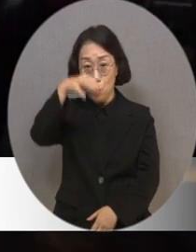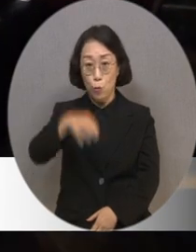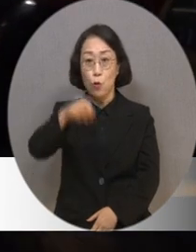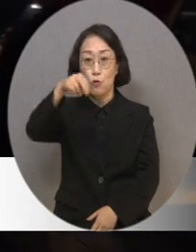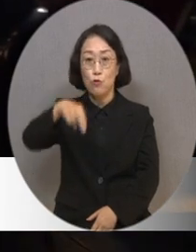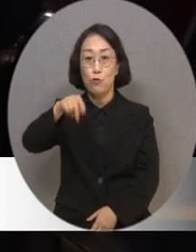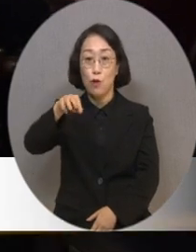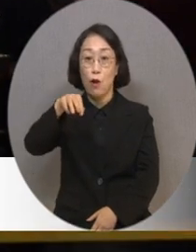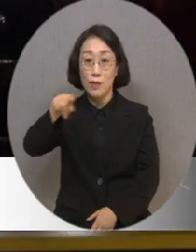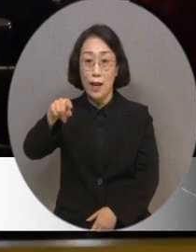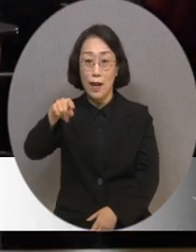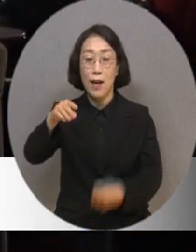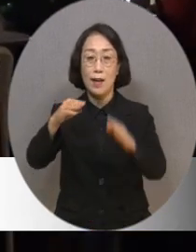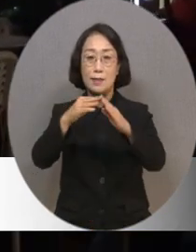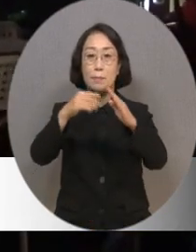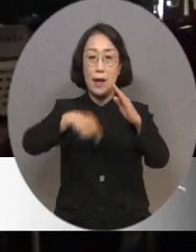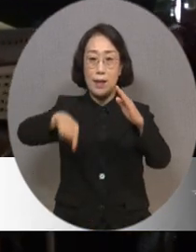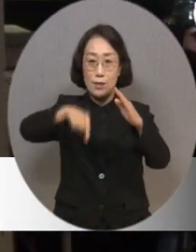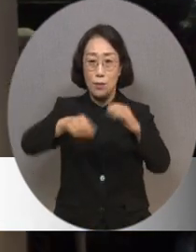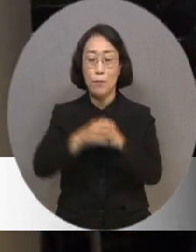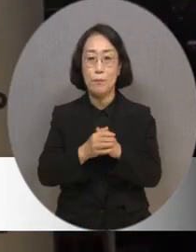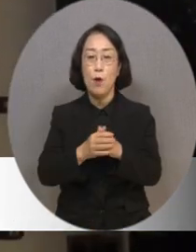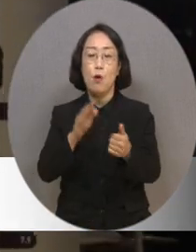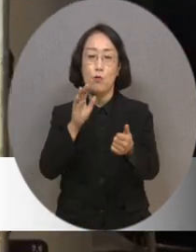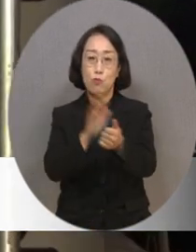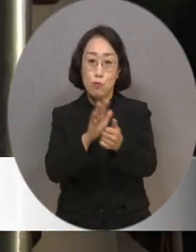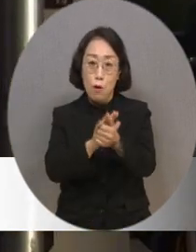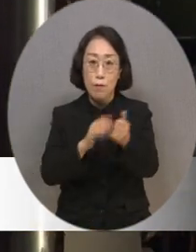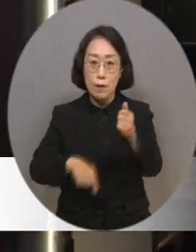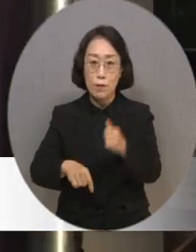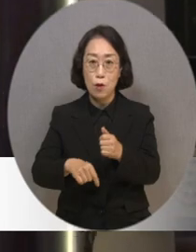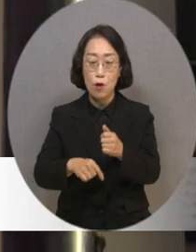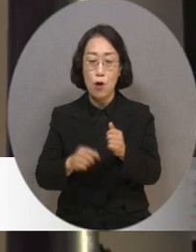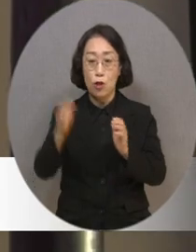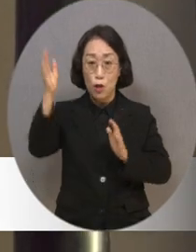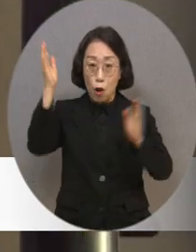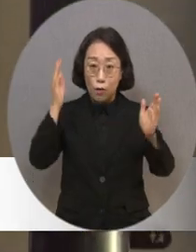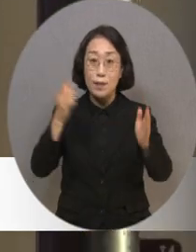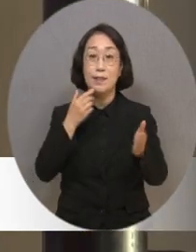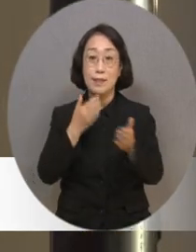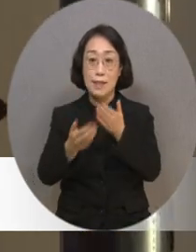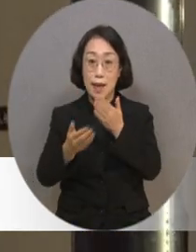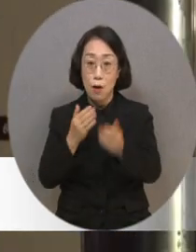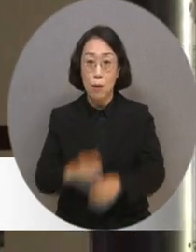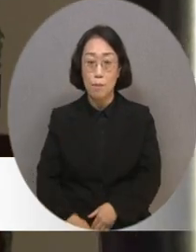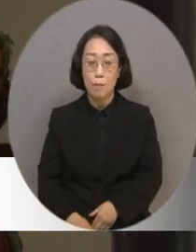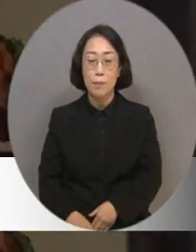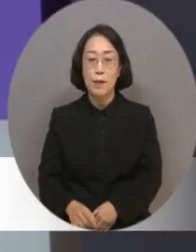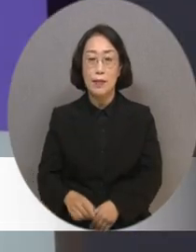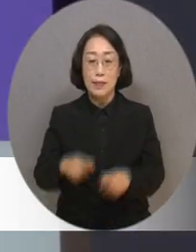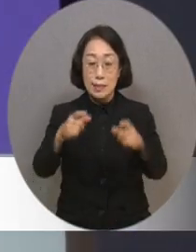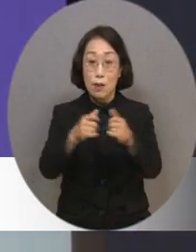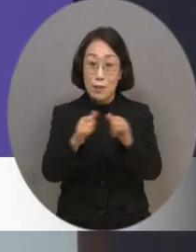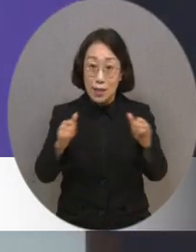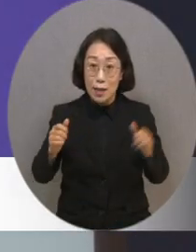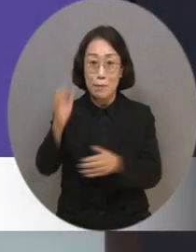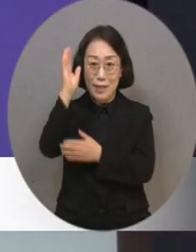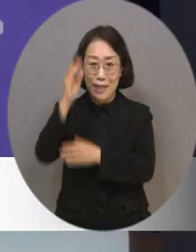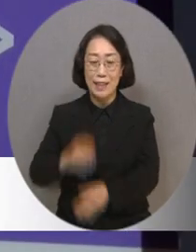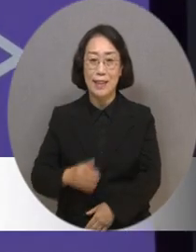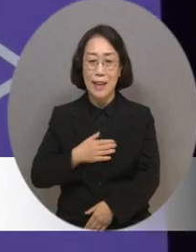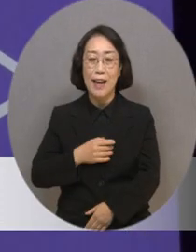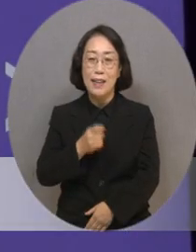무대입니다. 의정부 문화재단 후원으로 만들어진 연극체험, 창작 프로그램인 시민들의 이야기, 나의